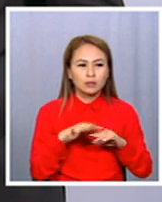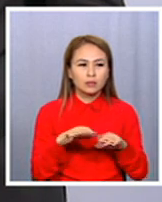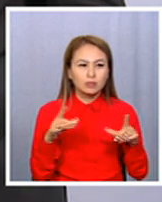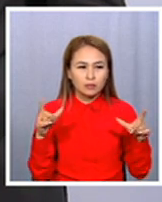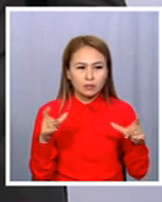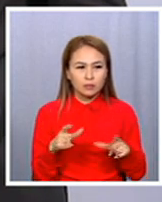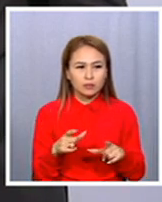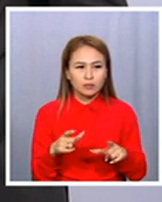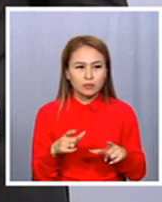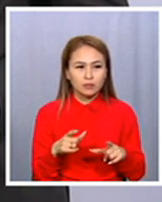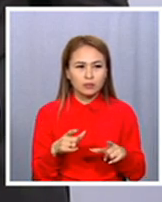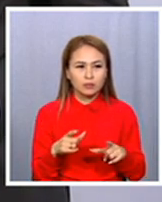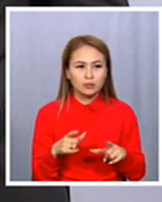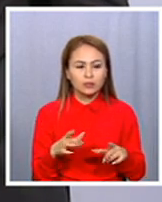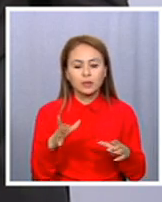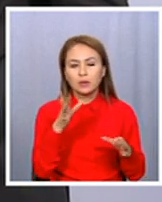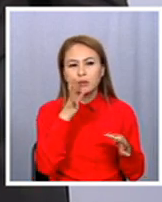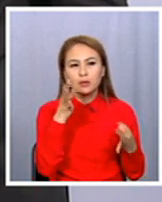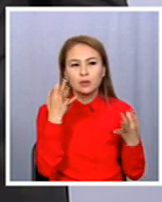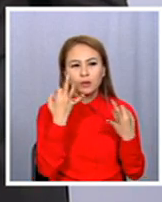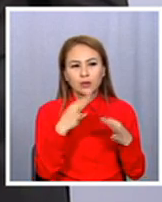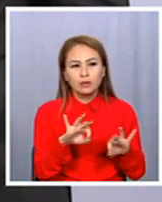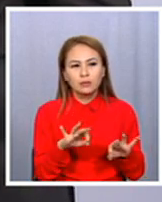желіні қолдануды шектеу,